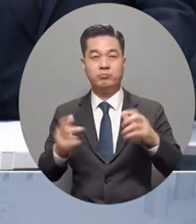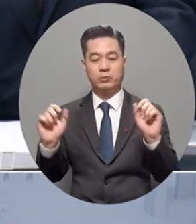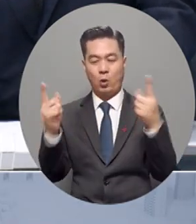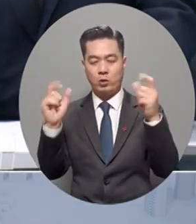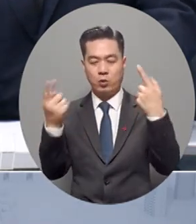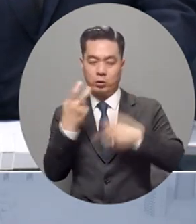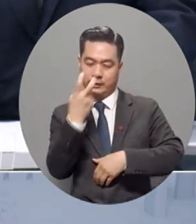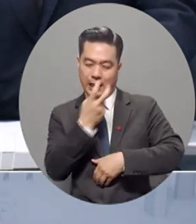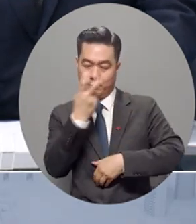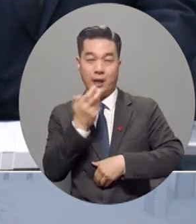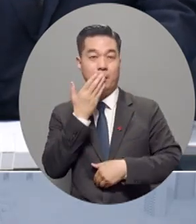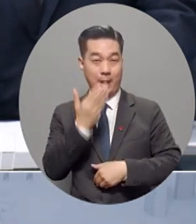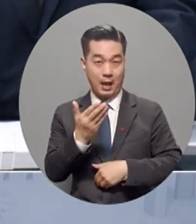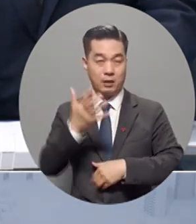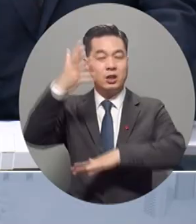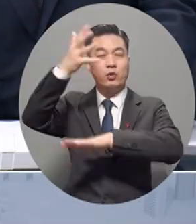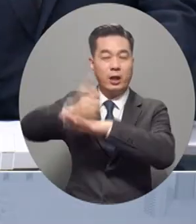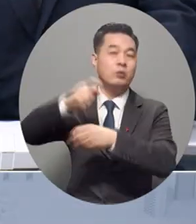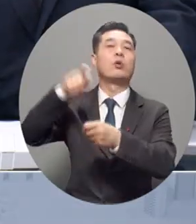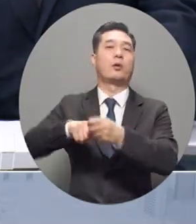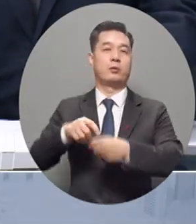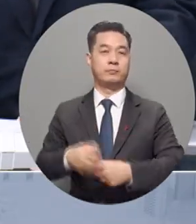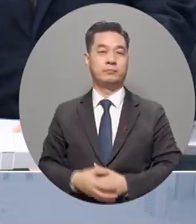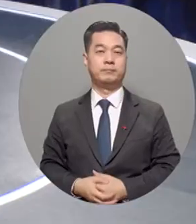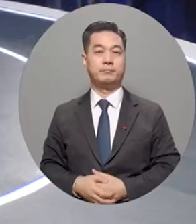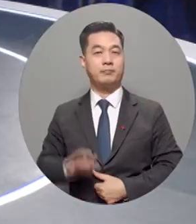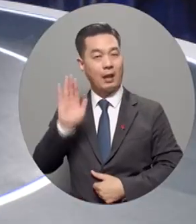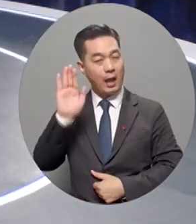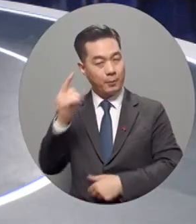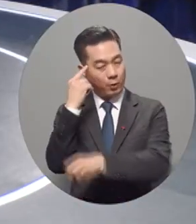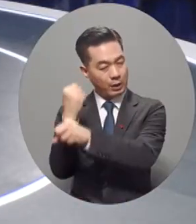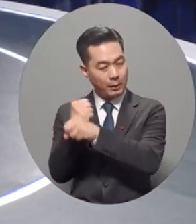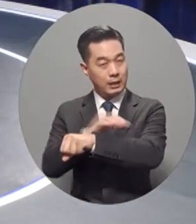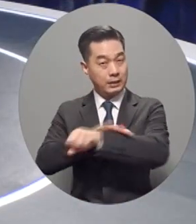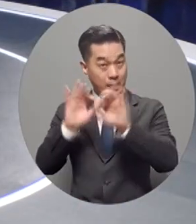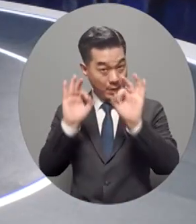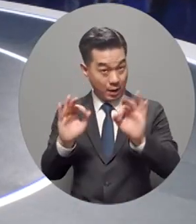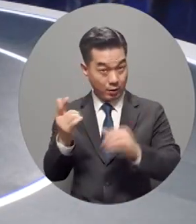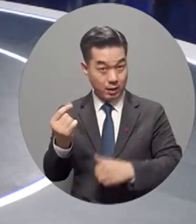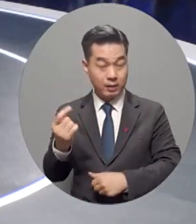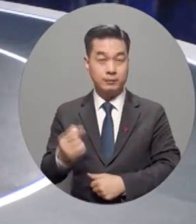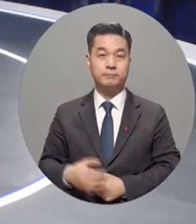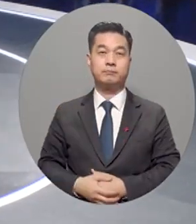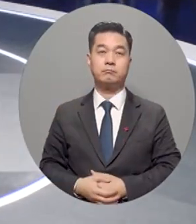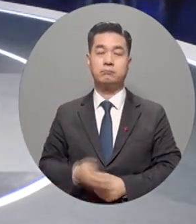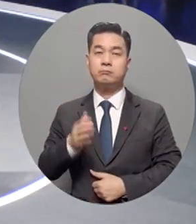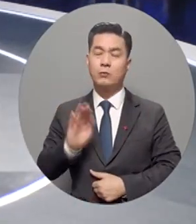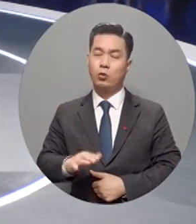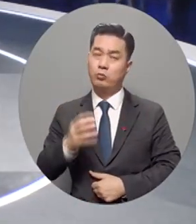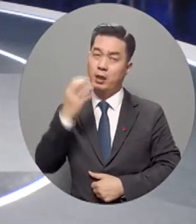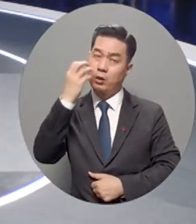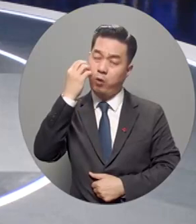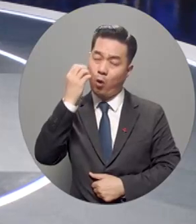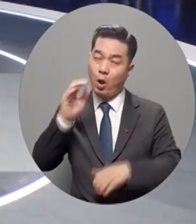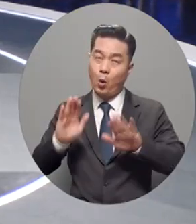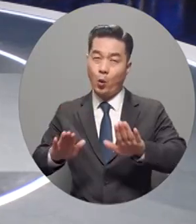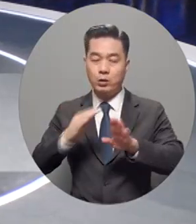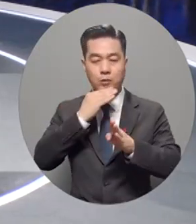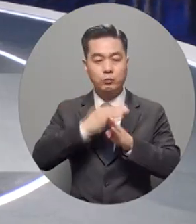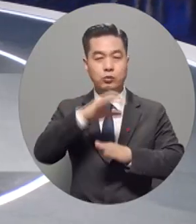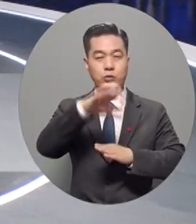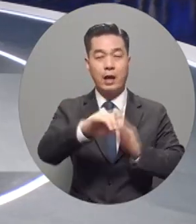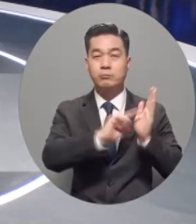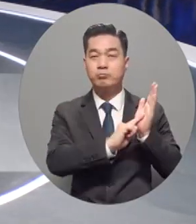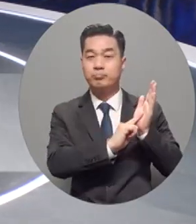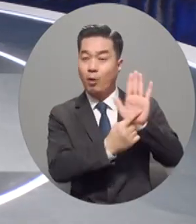감시한다는게 최종 목표가 되겠습니다네 앞으로 개발 잘 지켜봐야 되겠군요네 그런데 공교롭게도 오늘 북한이 우리